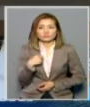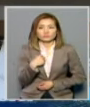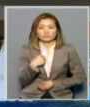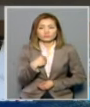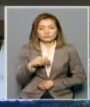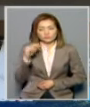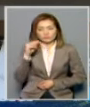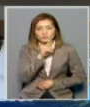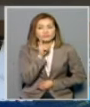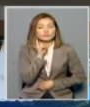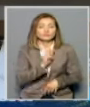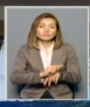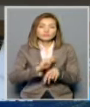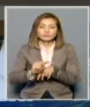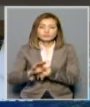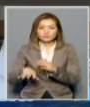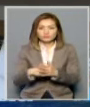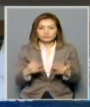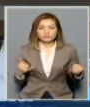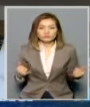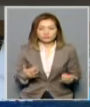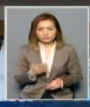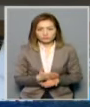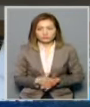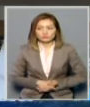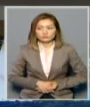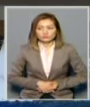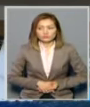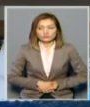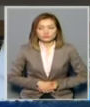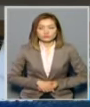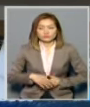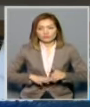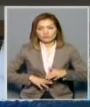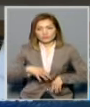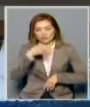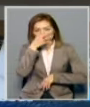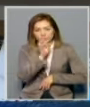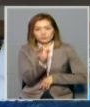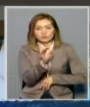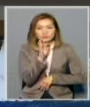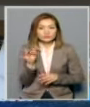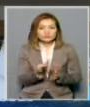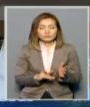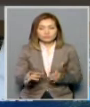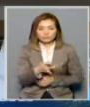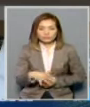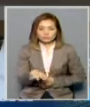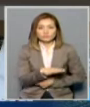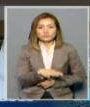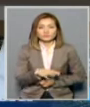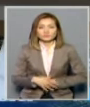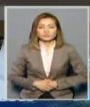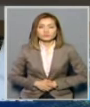білімін жастарға күні осы қазақ тілі әдебиеті мамандығының облыс көлемінде, осы республика